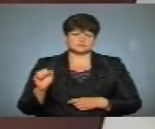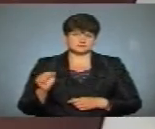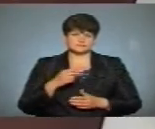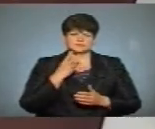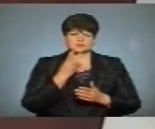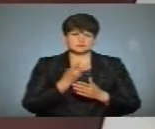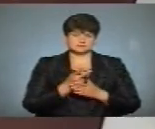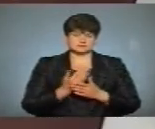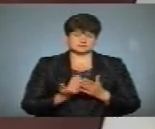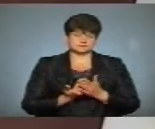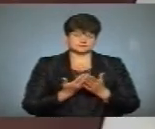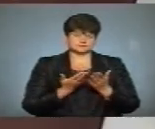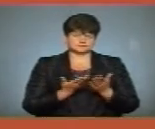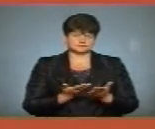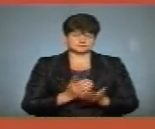Дивіться у випуску.